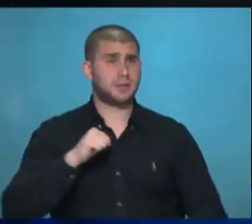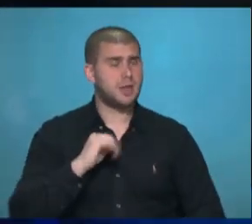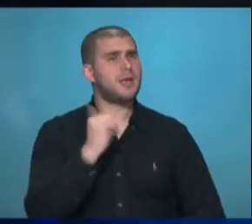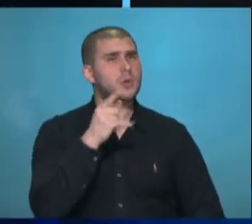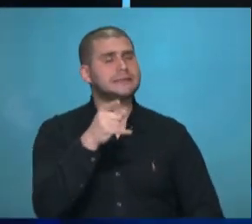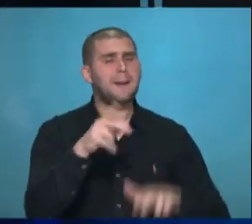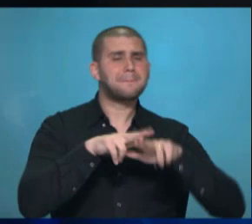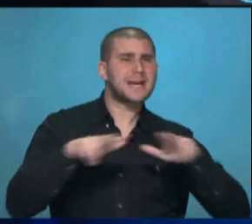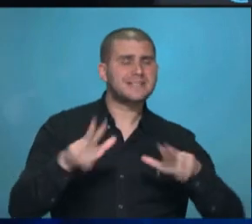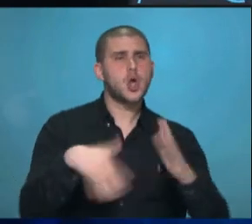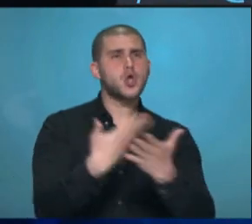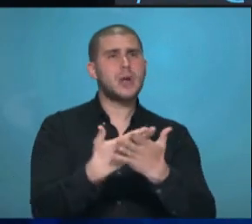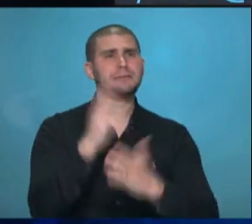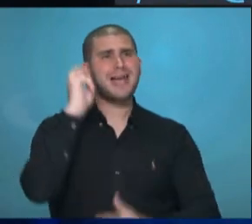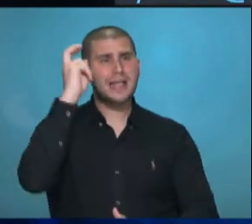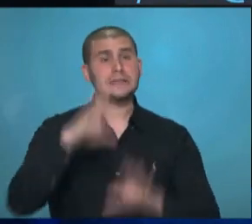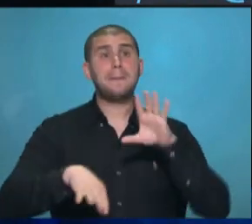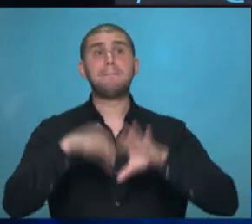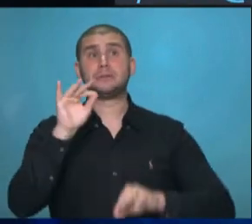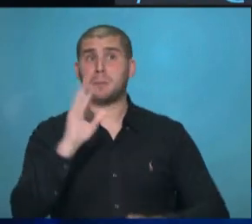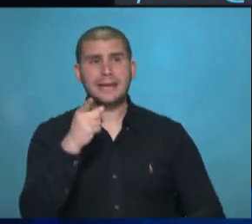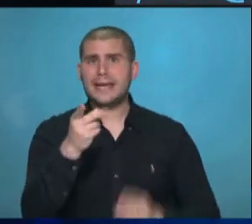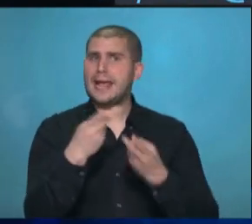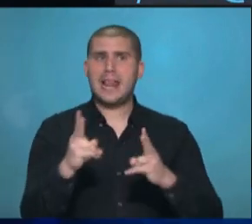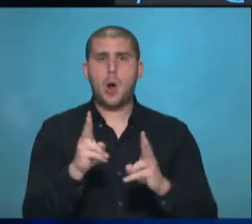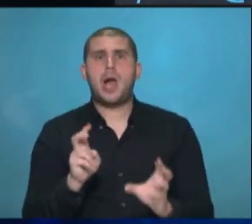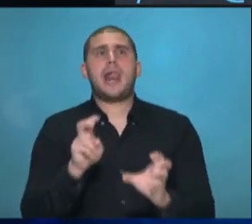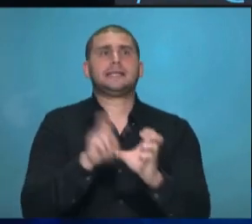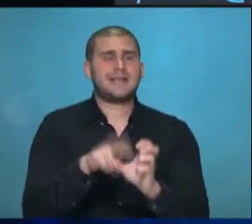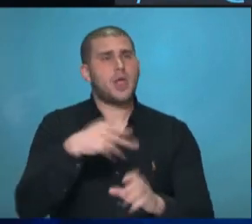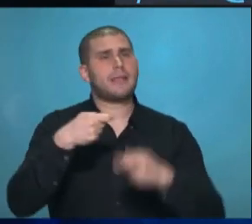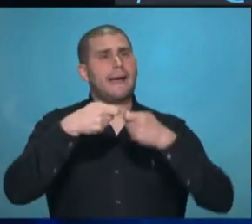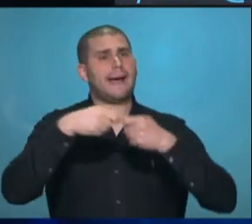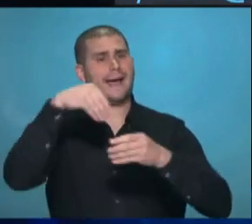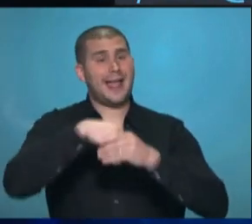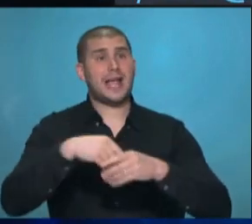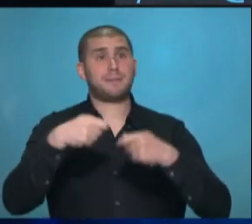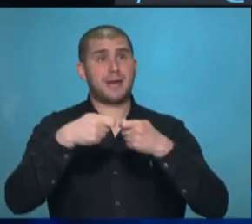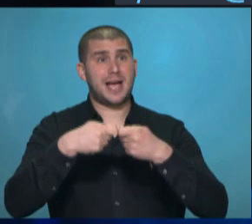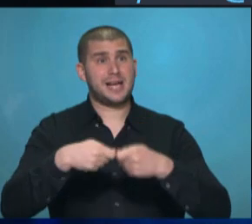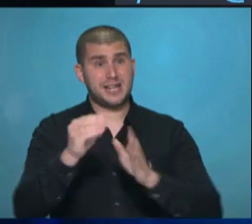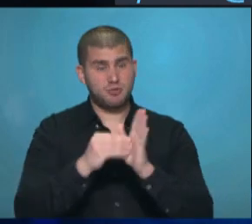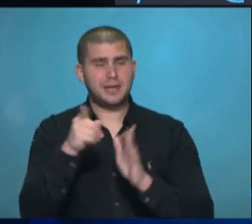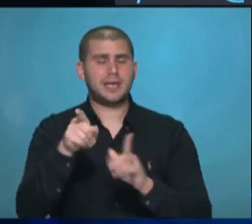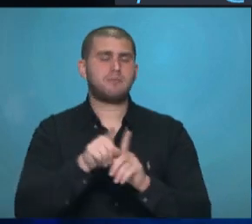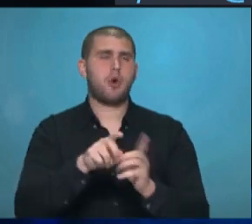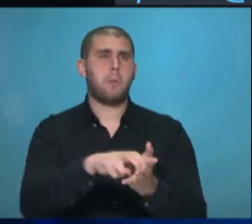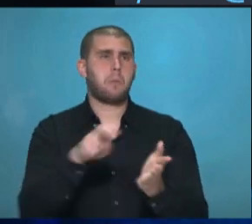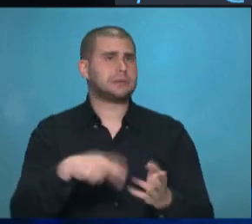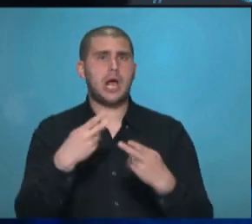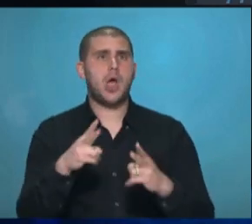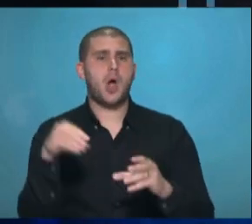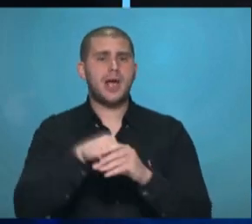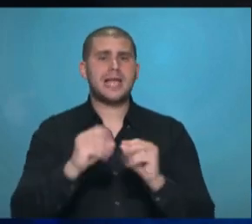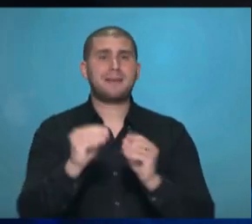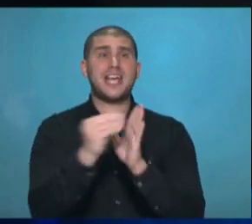קונסטלציה שיועציו של גנץ מצאו. זאת אומרת, היא לא יכולה להצטרף ולהיות חלק מהרשימה, כי היא חברת כנסת שהוכרזה כפורשת, היא לא יכולה לרוץ עם רשימה